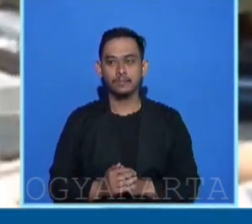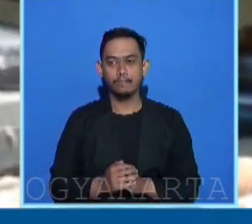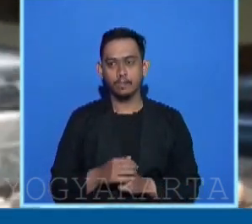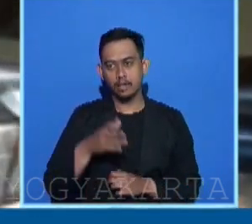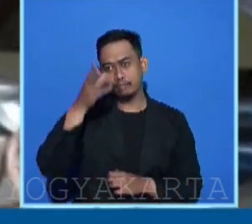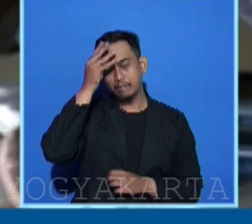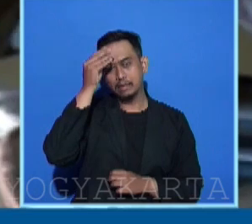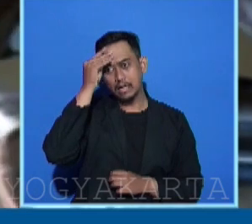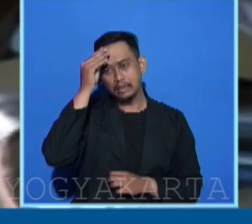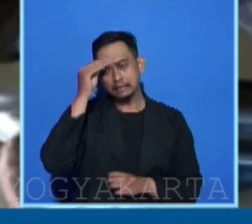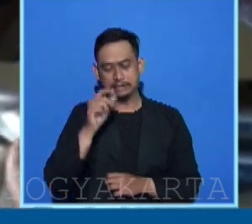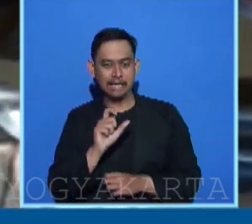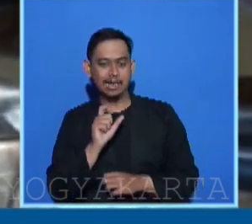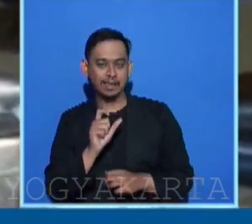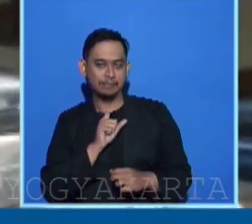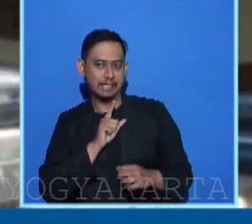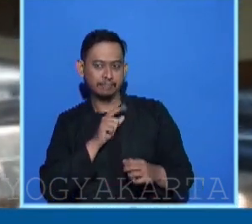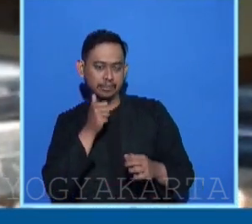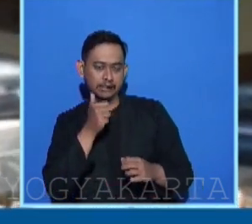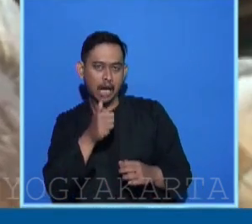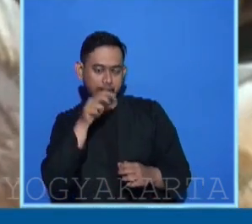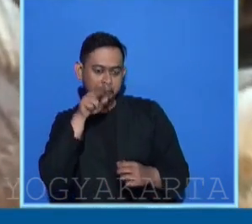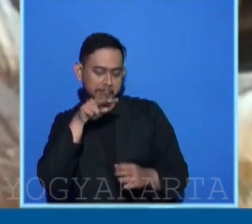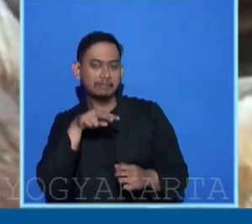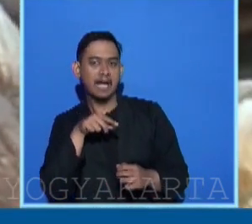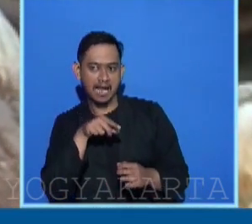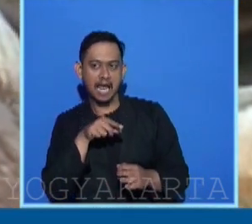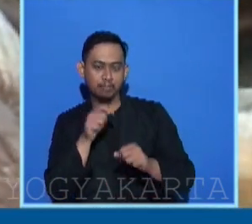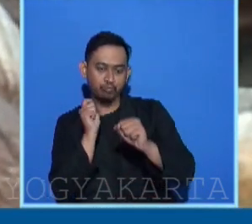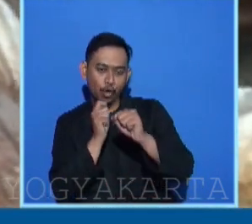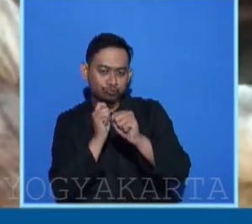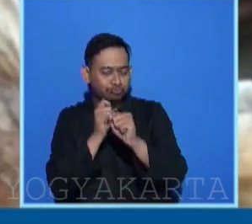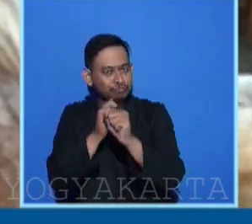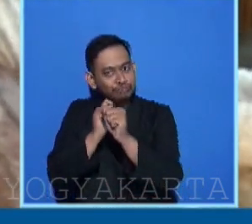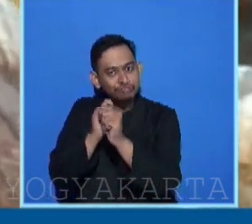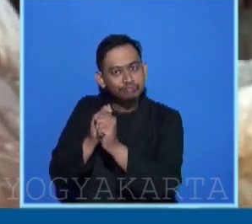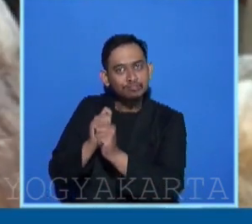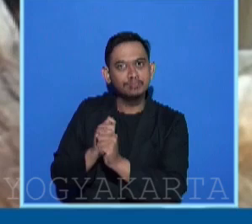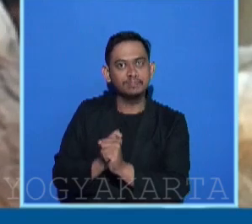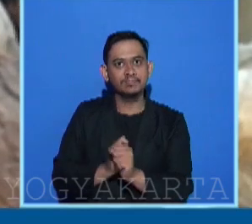tidak Ridho zaman kerajinan ukir kacang meniko ugine 19